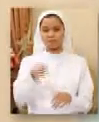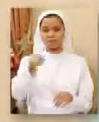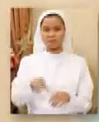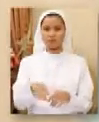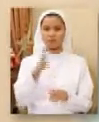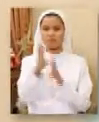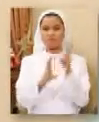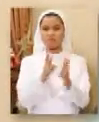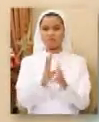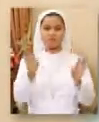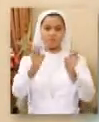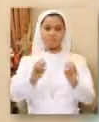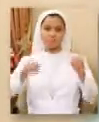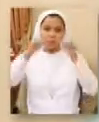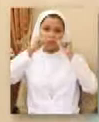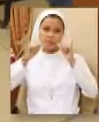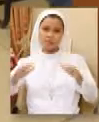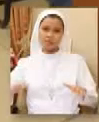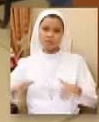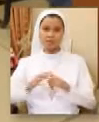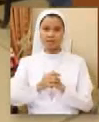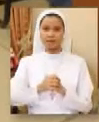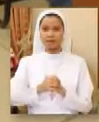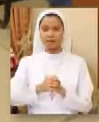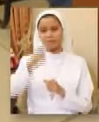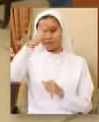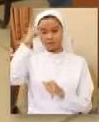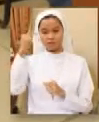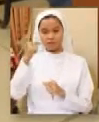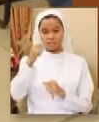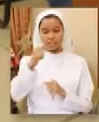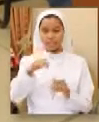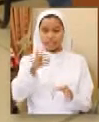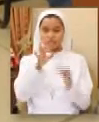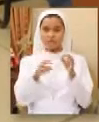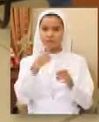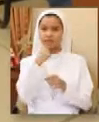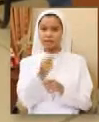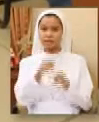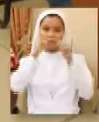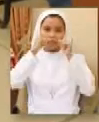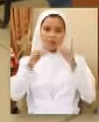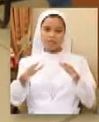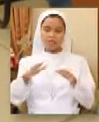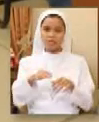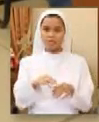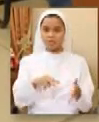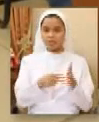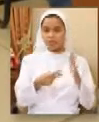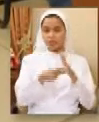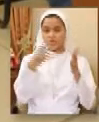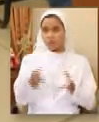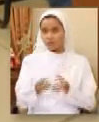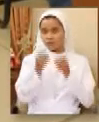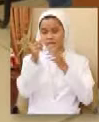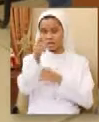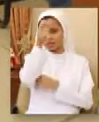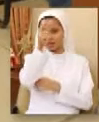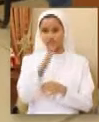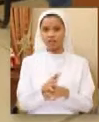Puro kanya-kanya. Pag sinabi mong bless, you offer it to God. Yes. Inaalay mo sa Diyos.